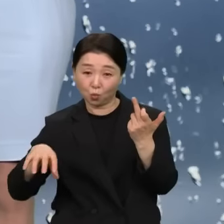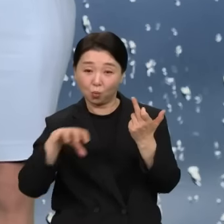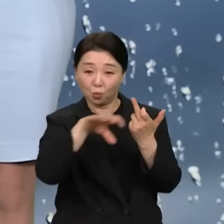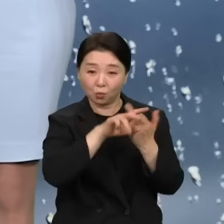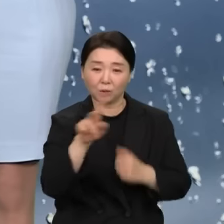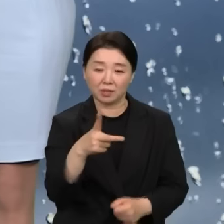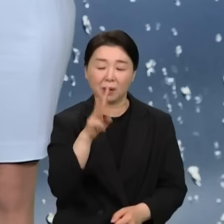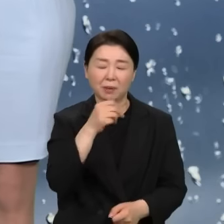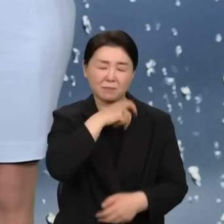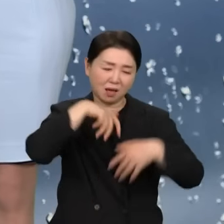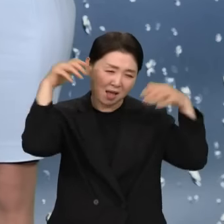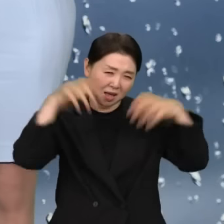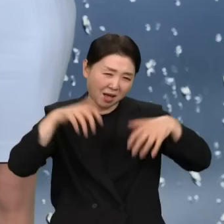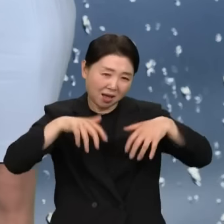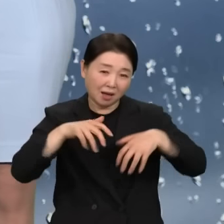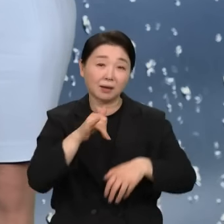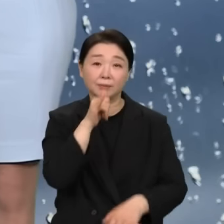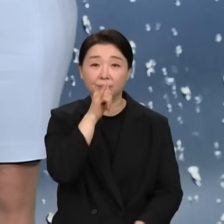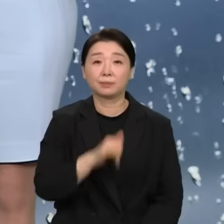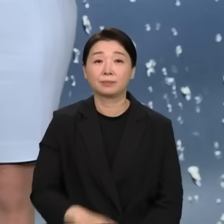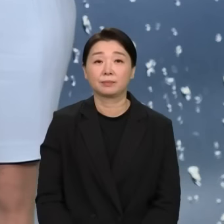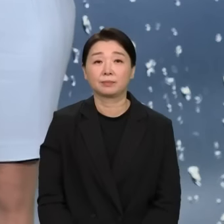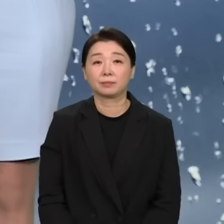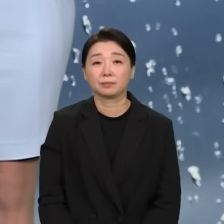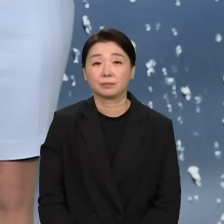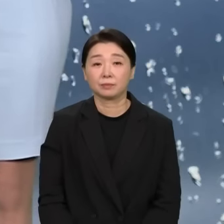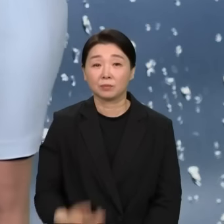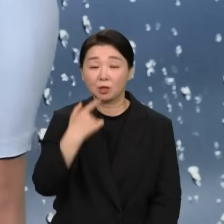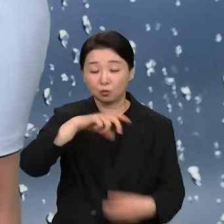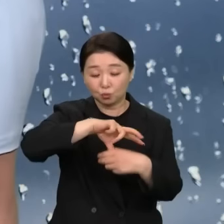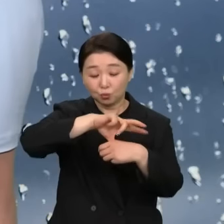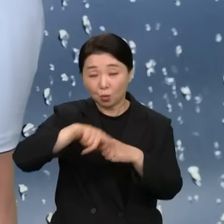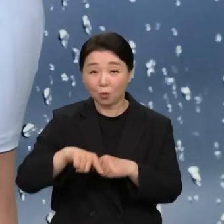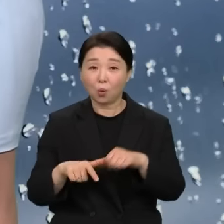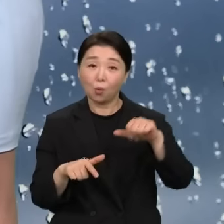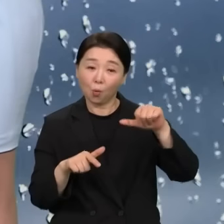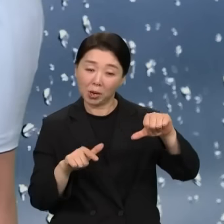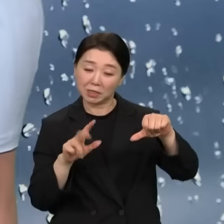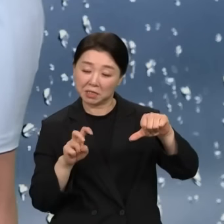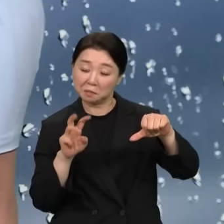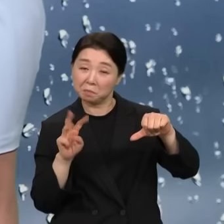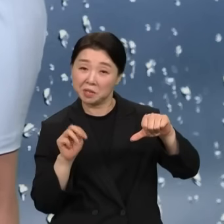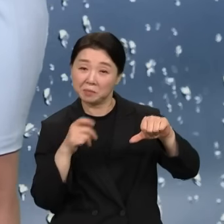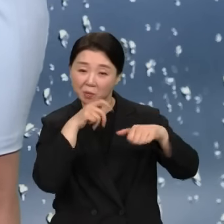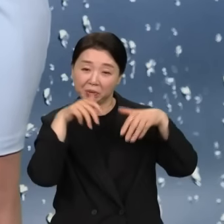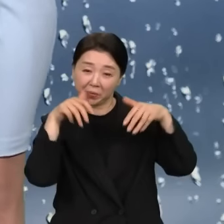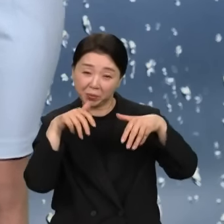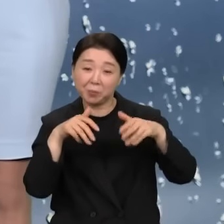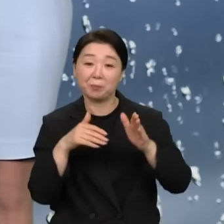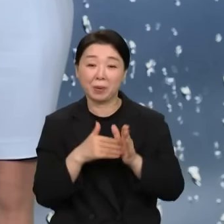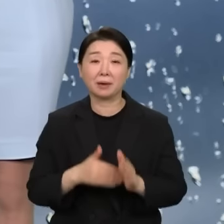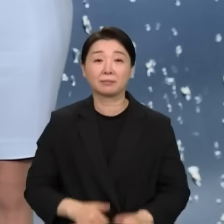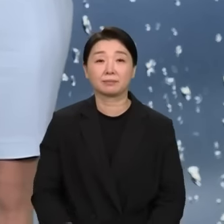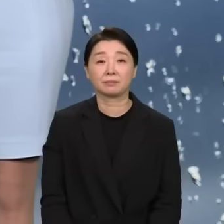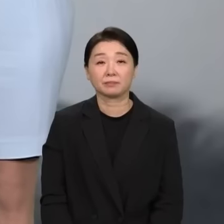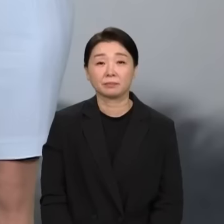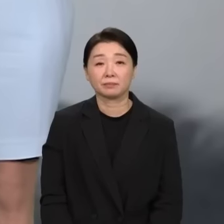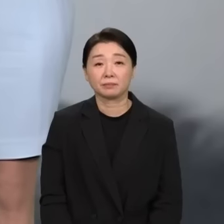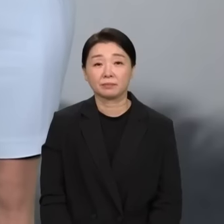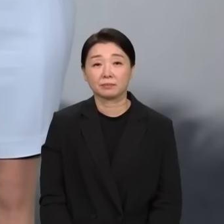200mm 이상의 폭우가 또 한 번 쏟아지겠습니다. 반면 수도권에는 5에서 20mm 정도로 약하게